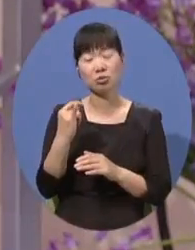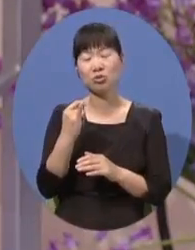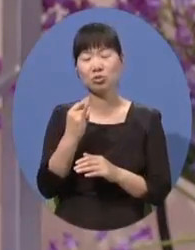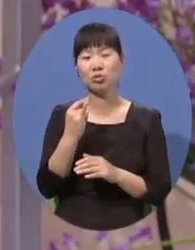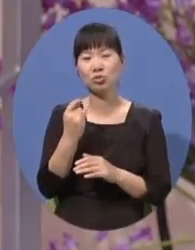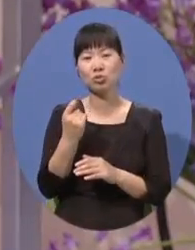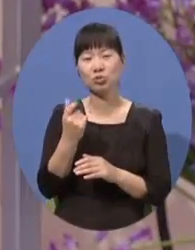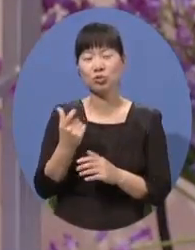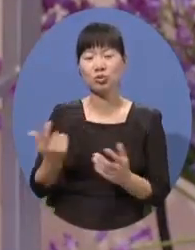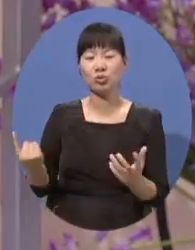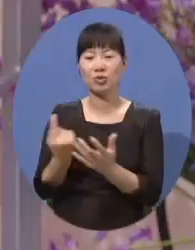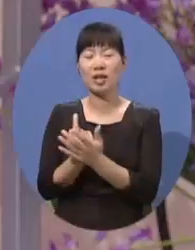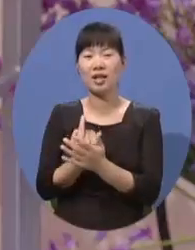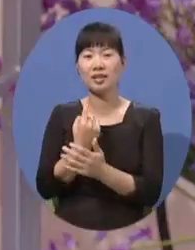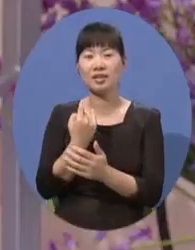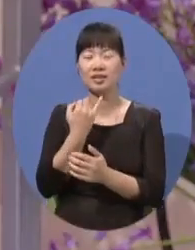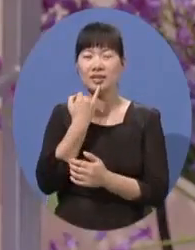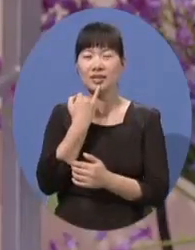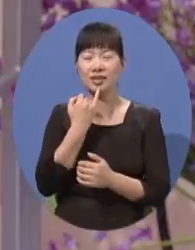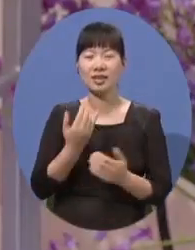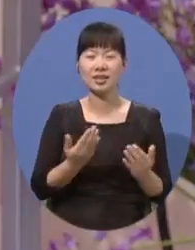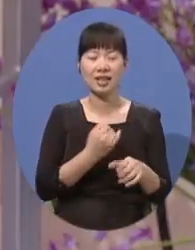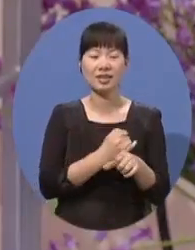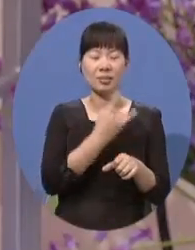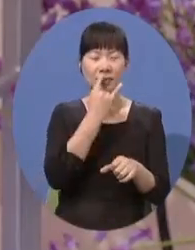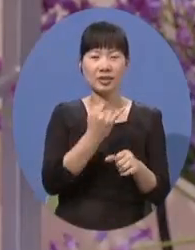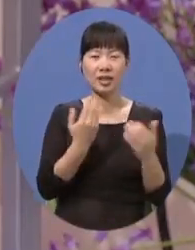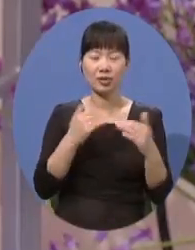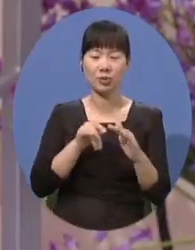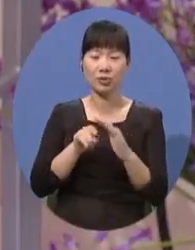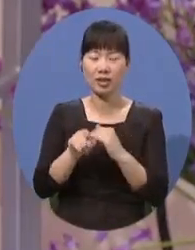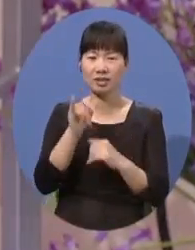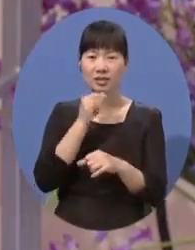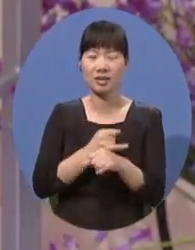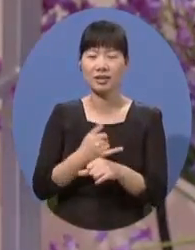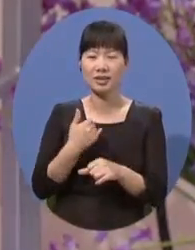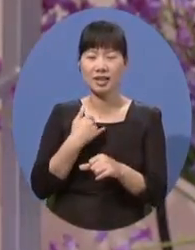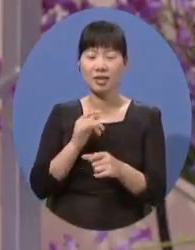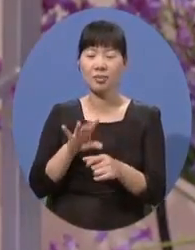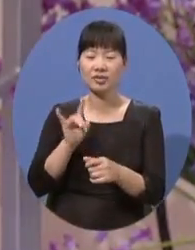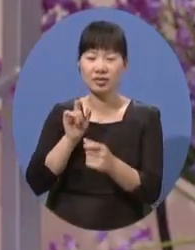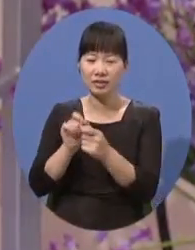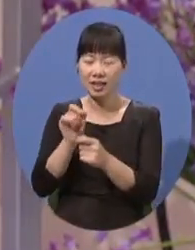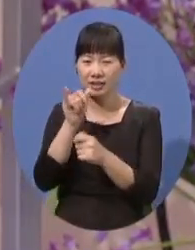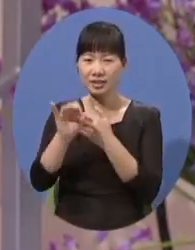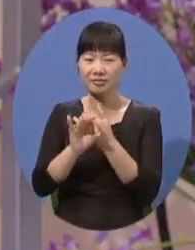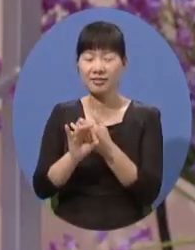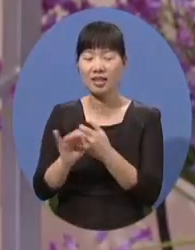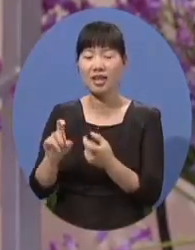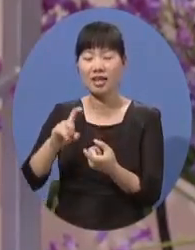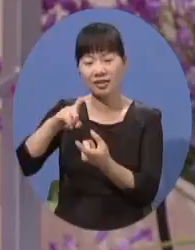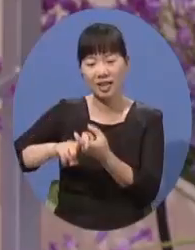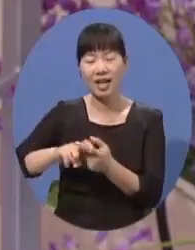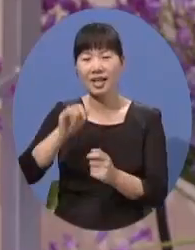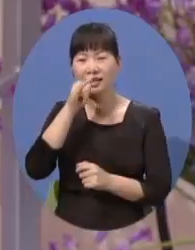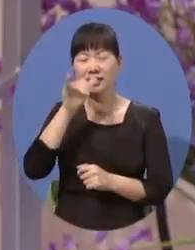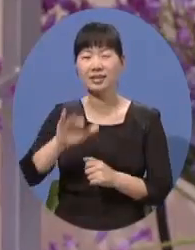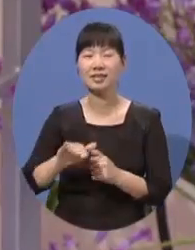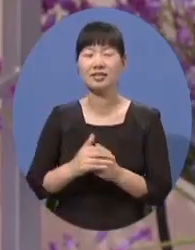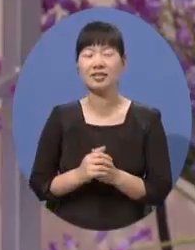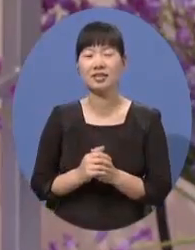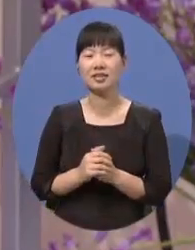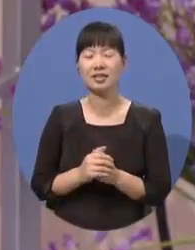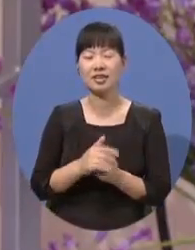그래도 워킹맘 엄마들을 좀 이렇게 학교 가가지고 좀 제가 막 다가가고 그러면 끼워주고 그러는데,